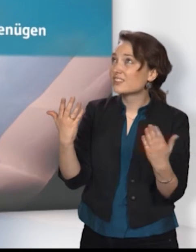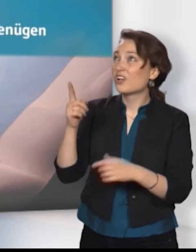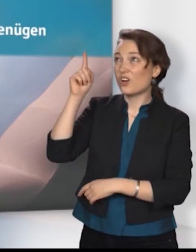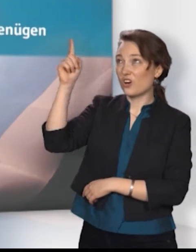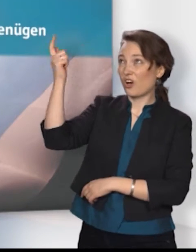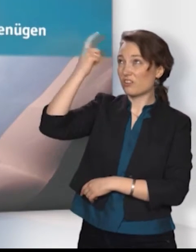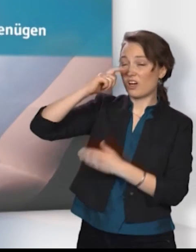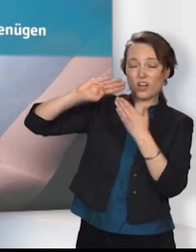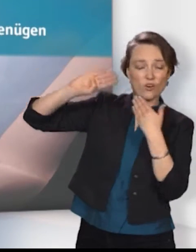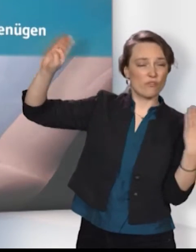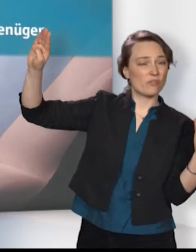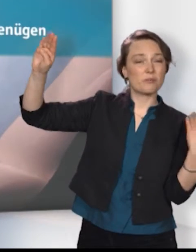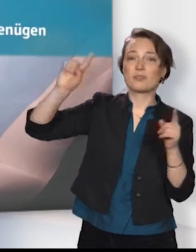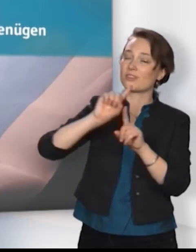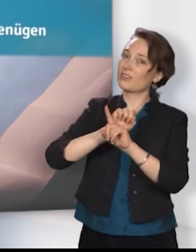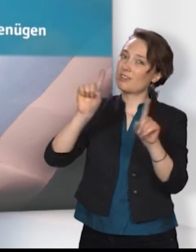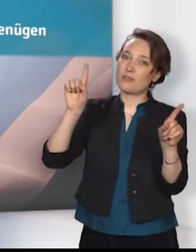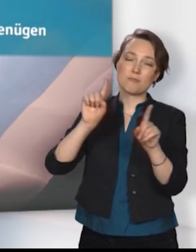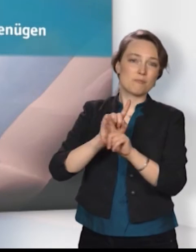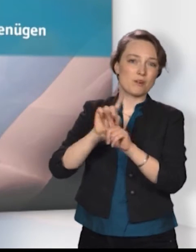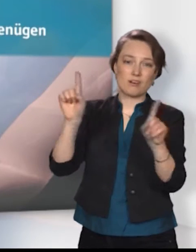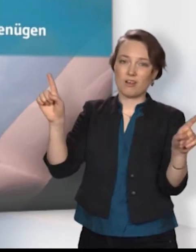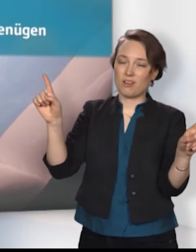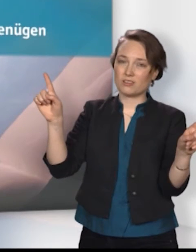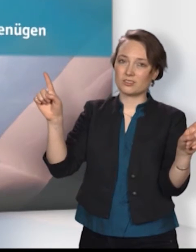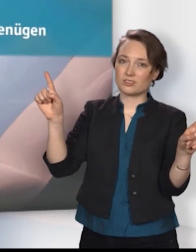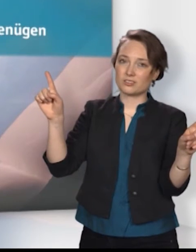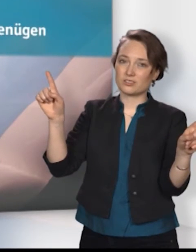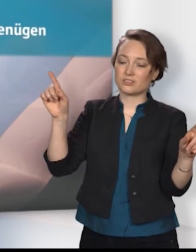dass unser Gott sich nie von uns